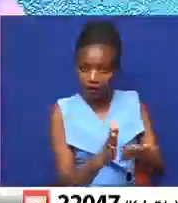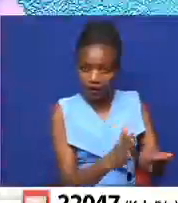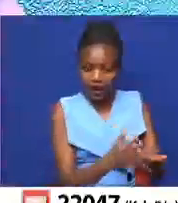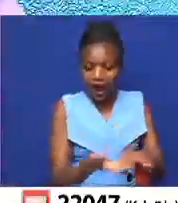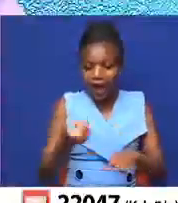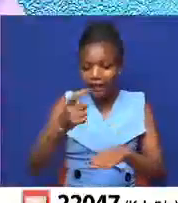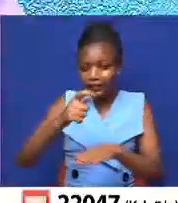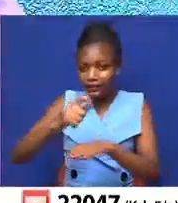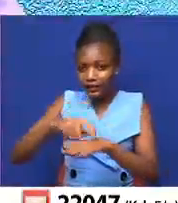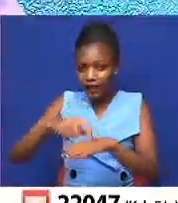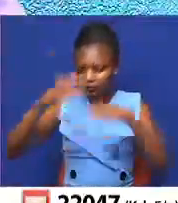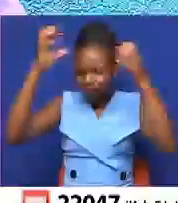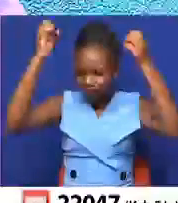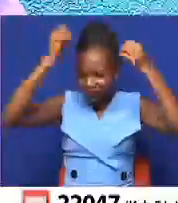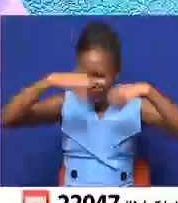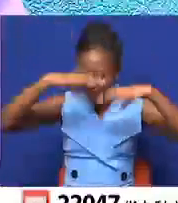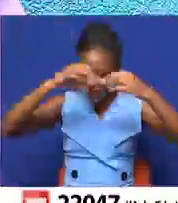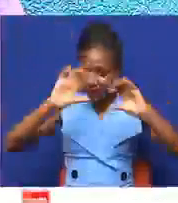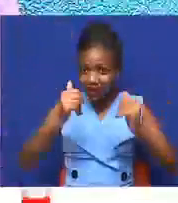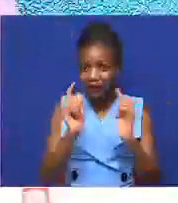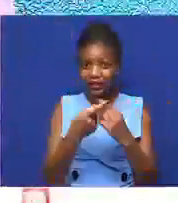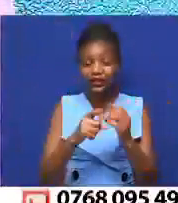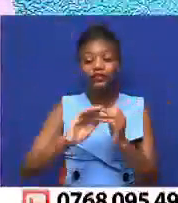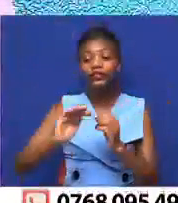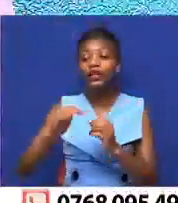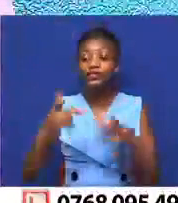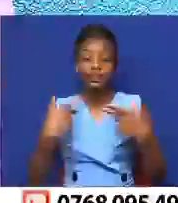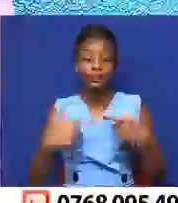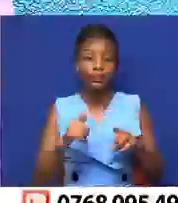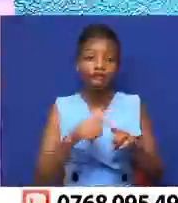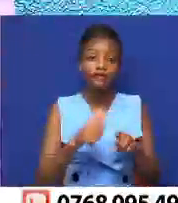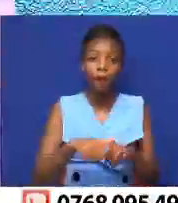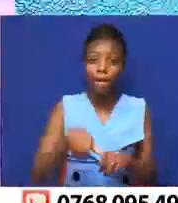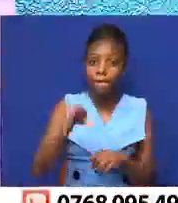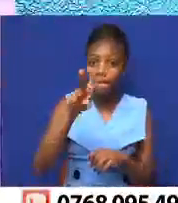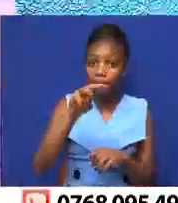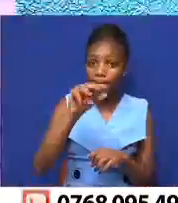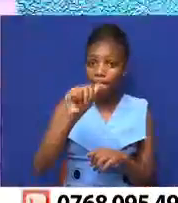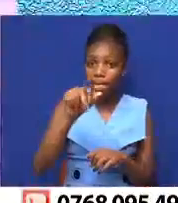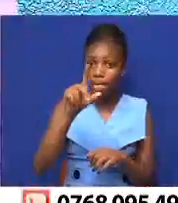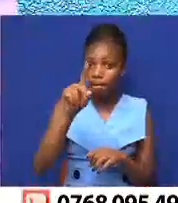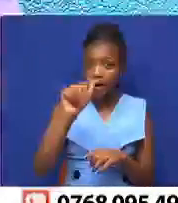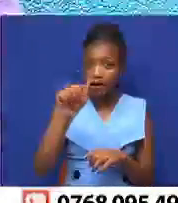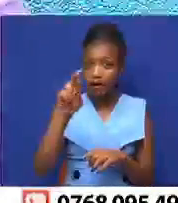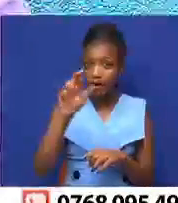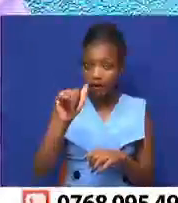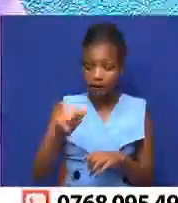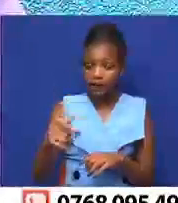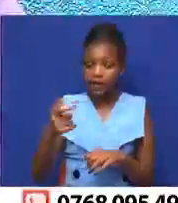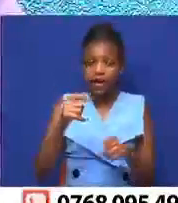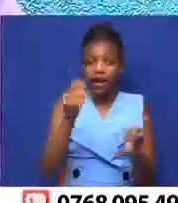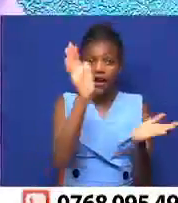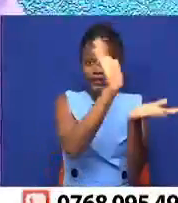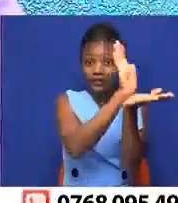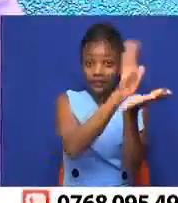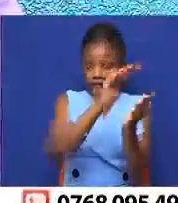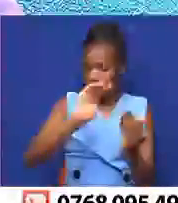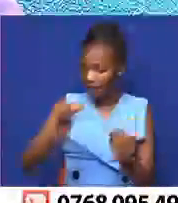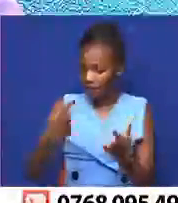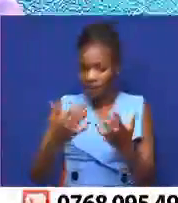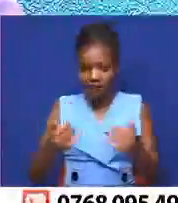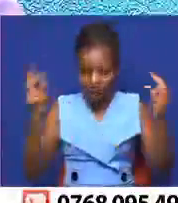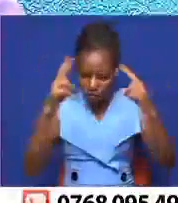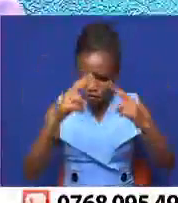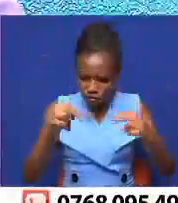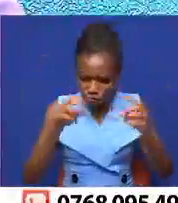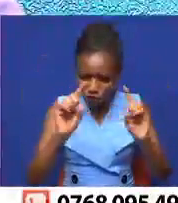Zidi kunyesha katika kaunti mbalimbali nchini, wakazi wa eneo la Makerere ama Makere kaunti ya Tana River wamelazimika kutafuta